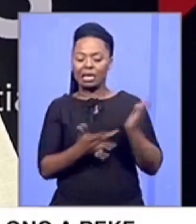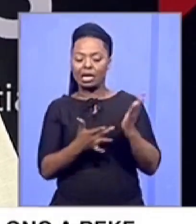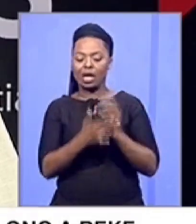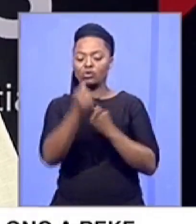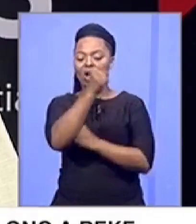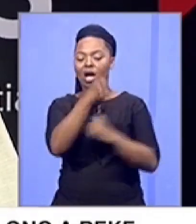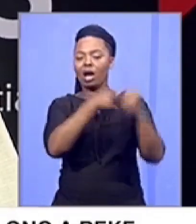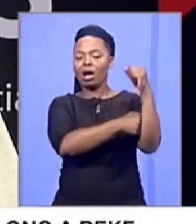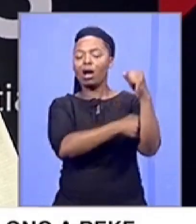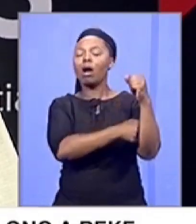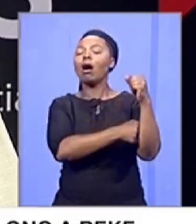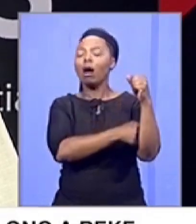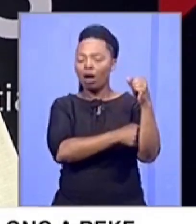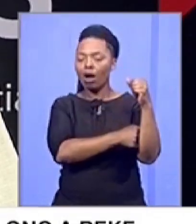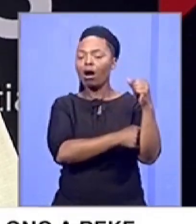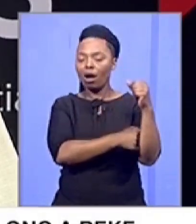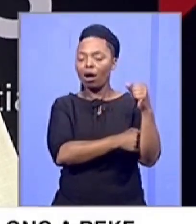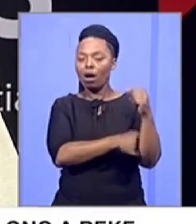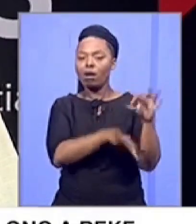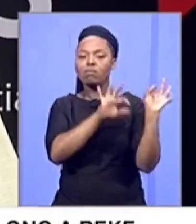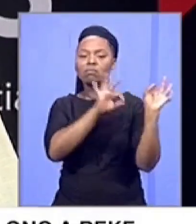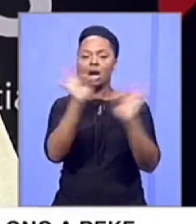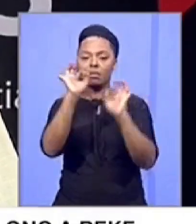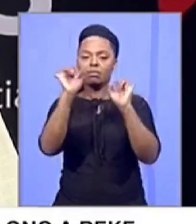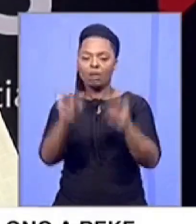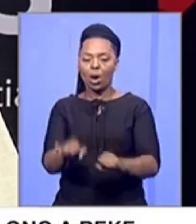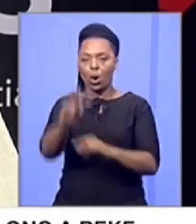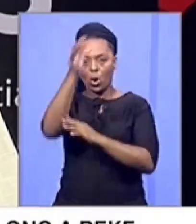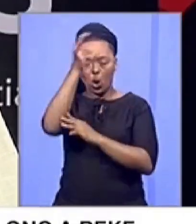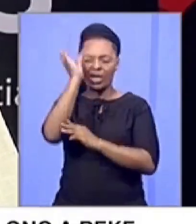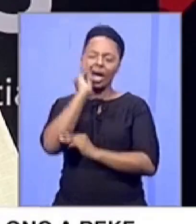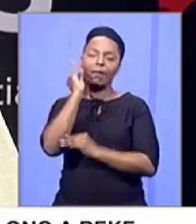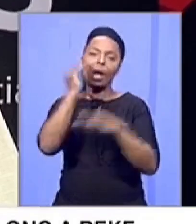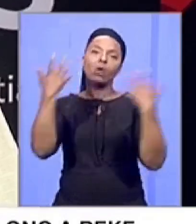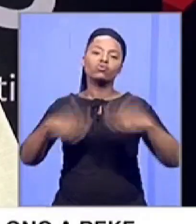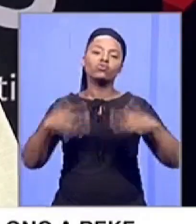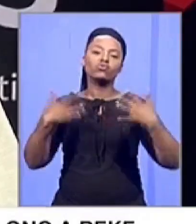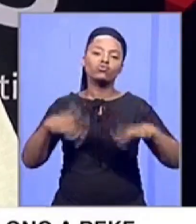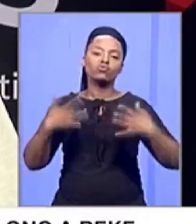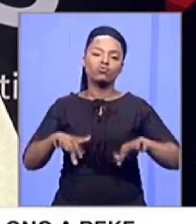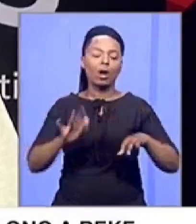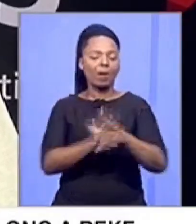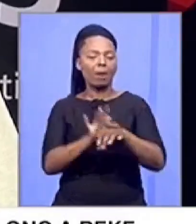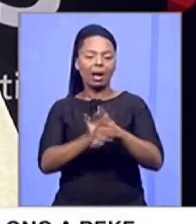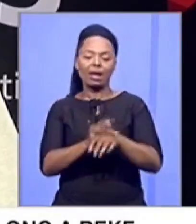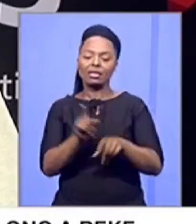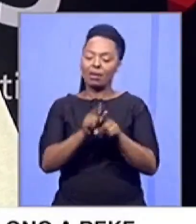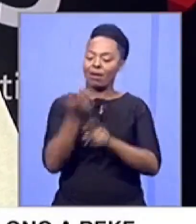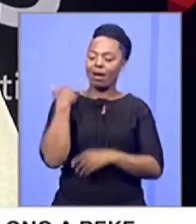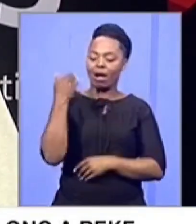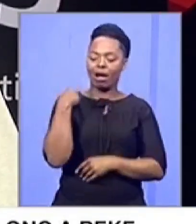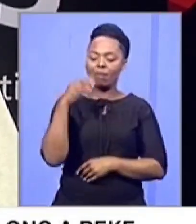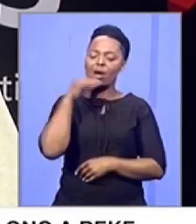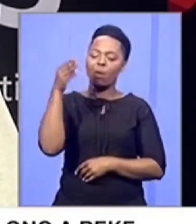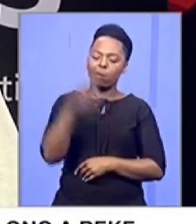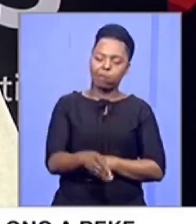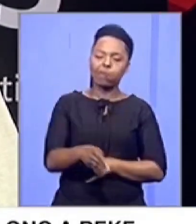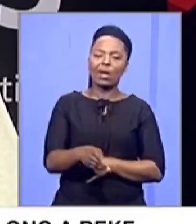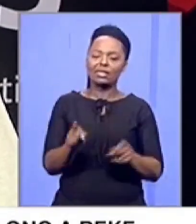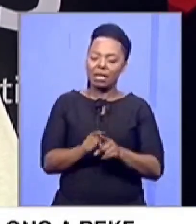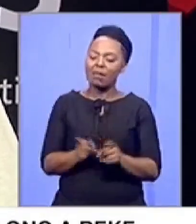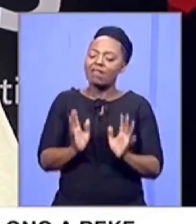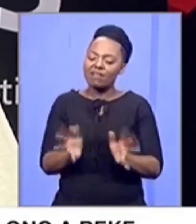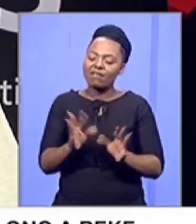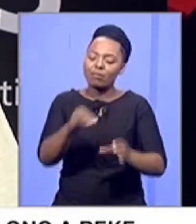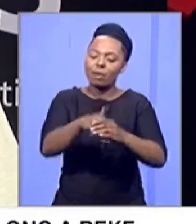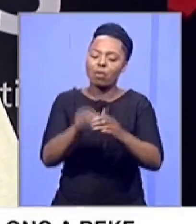nnete ke bakwetlisi bana le boiphihlelo ke bakwetlisi ba leng gale ba le papading ena bolo ba bapetseng bolo le bona